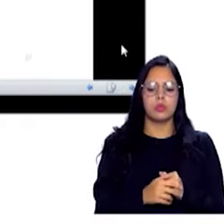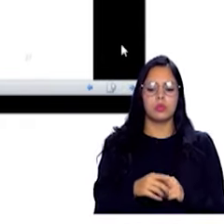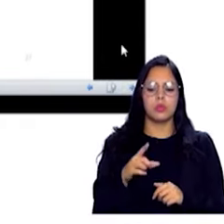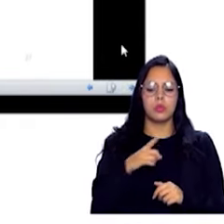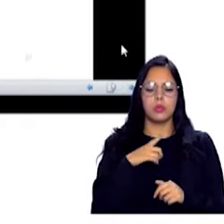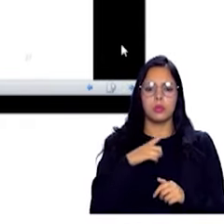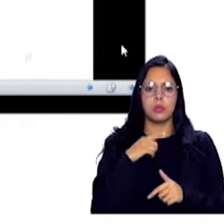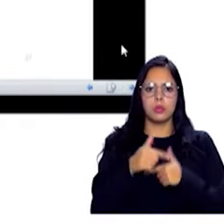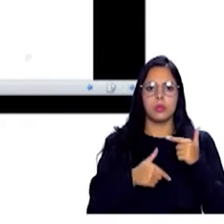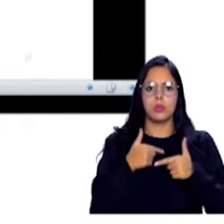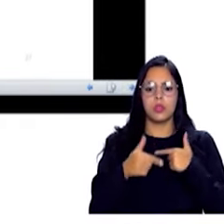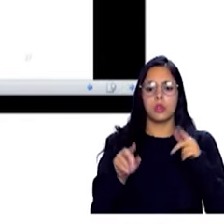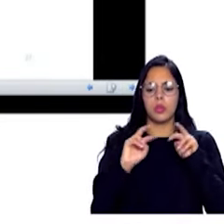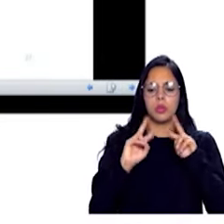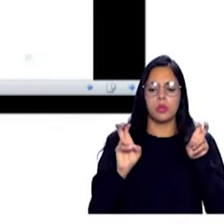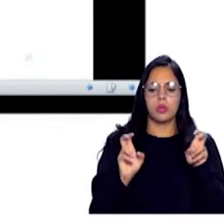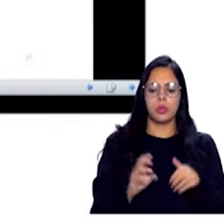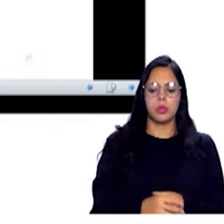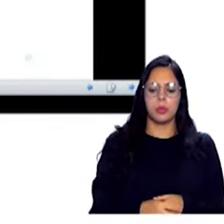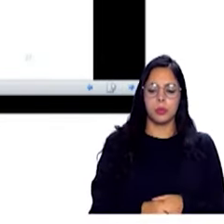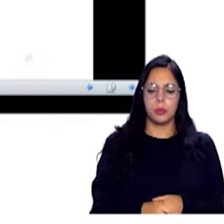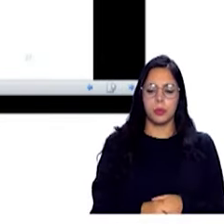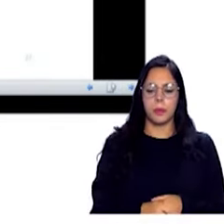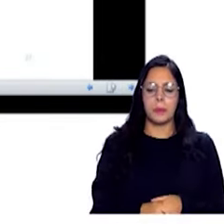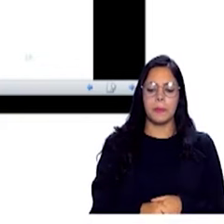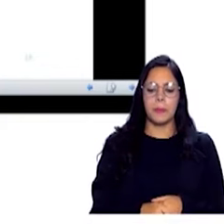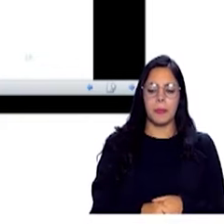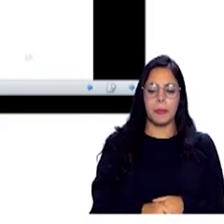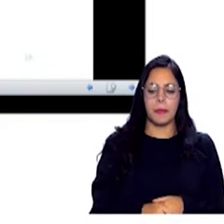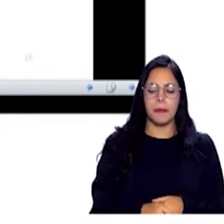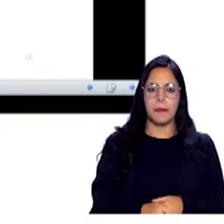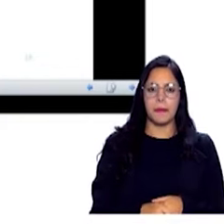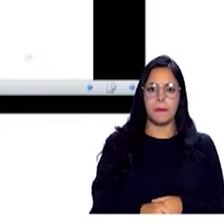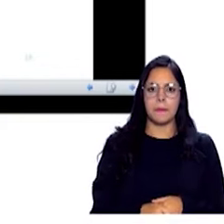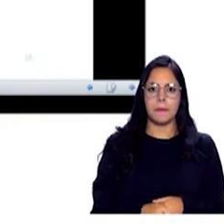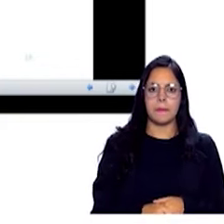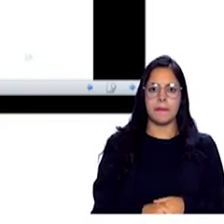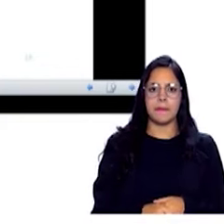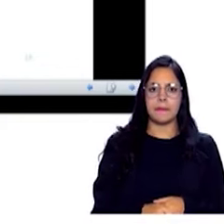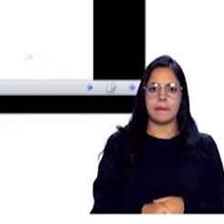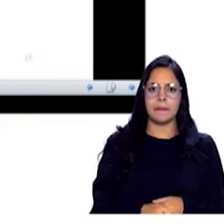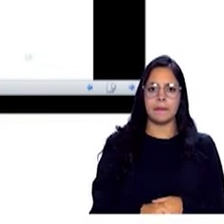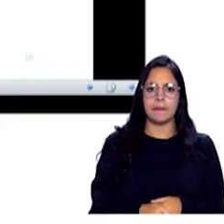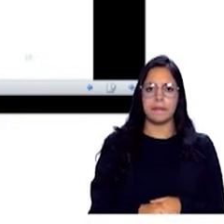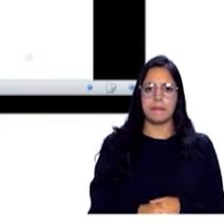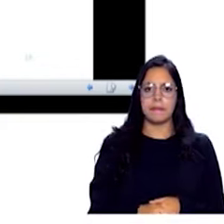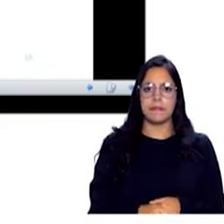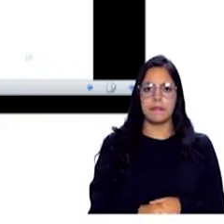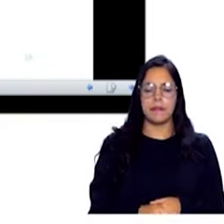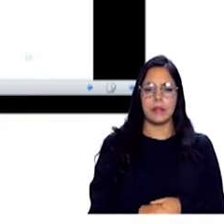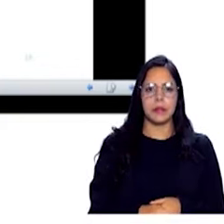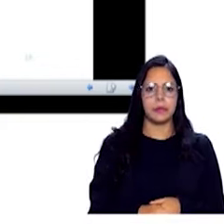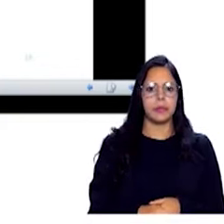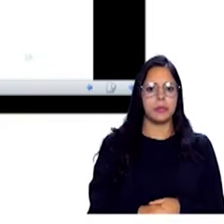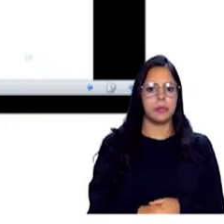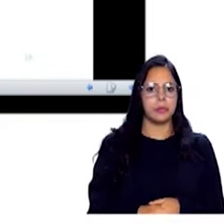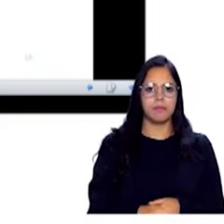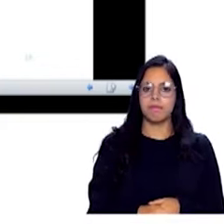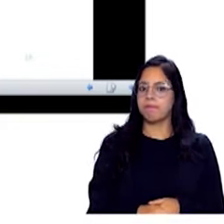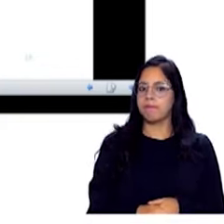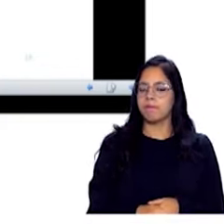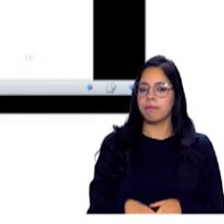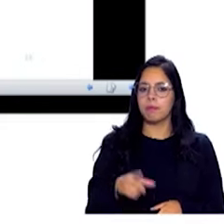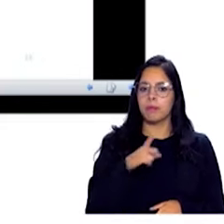in una questione ehm in una pluralità di processi viceversa Il controllo operato con Il ricorso per cassazione